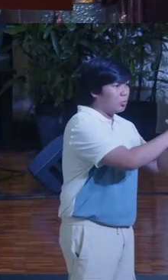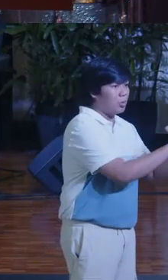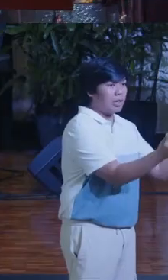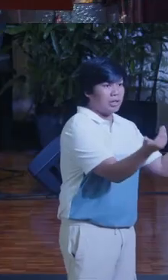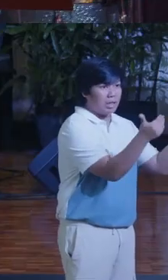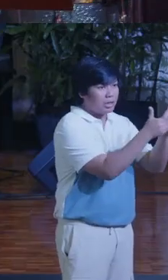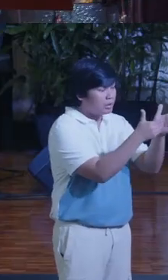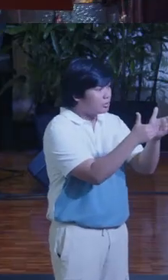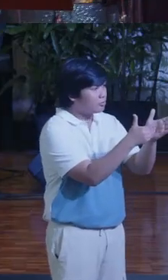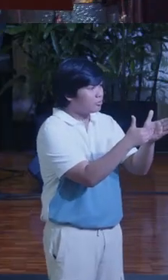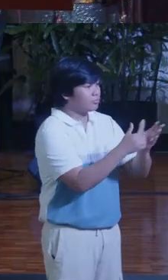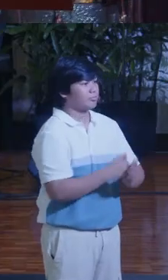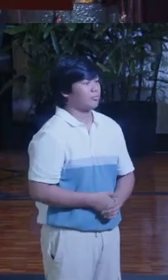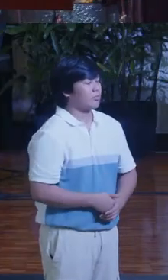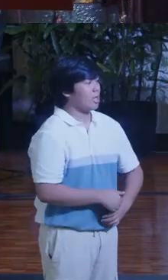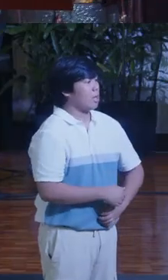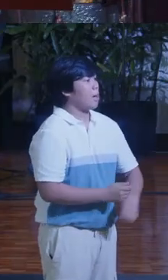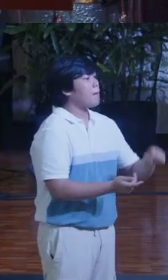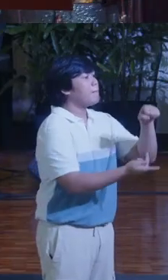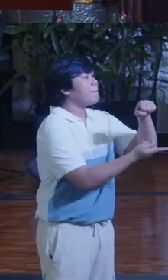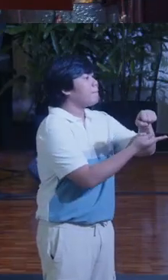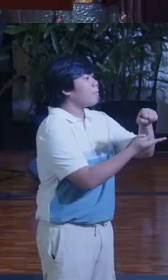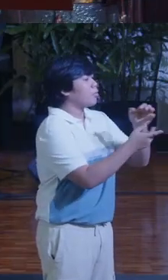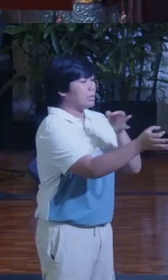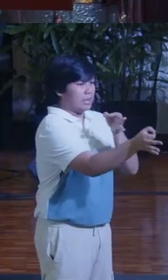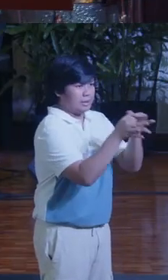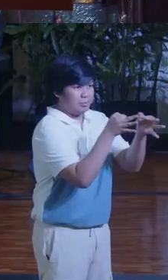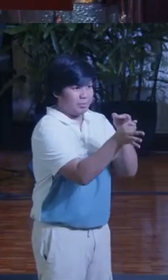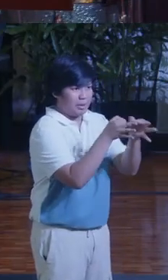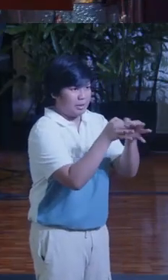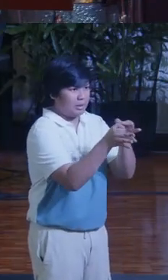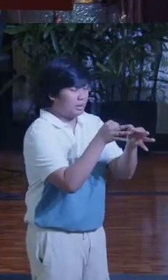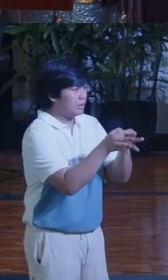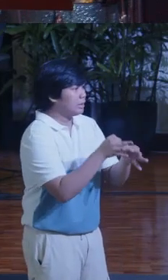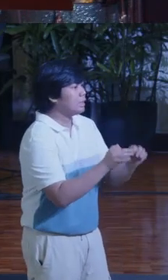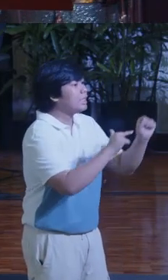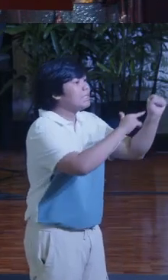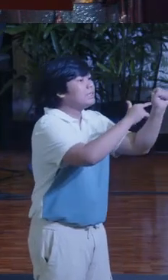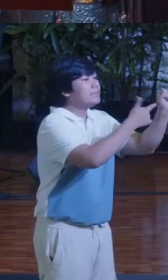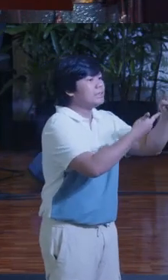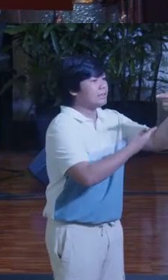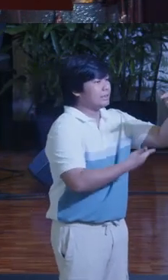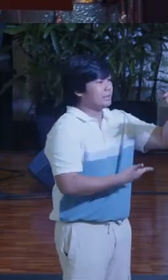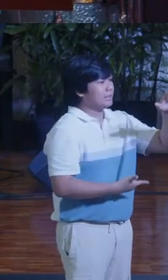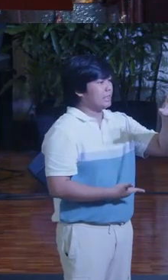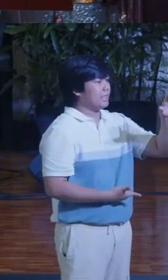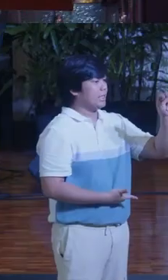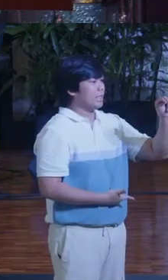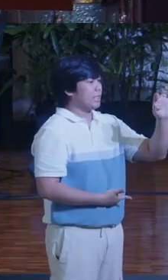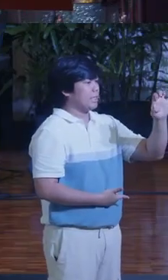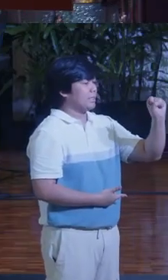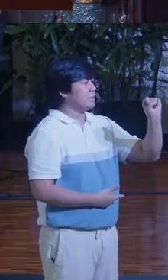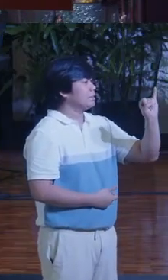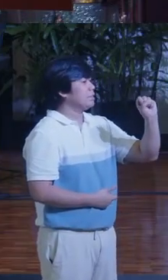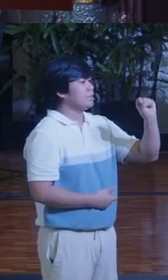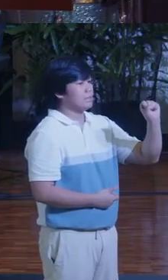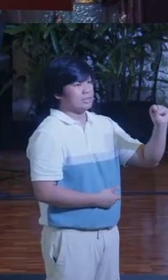batas? Ang kanyang tinutukoy doon ay yung aklat na Genesis. Naalala